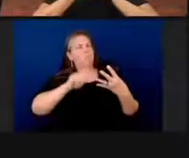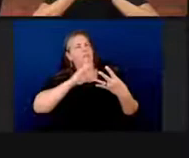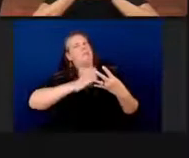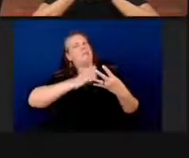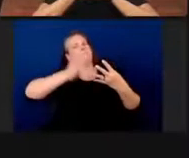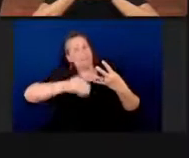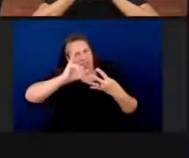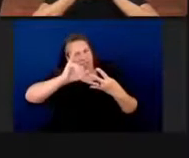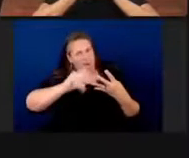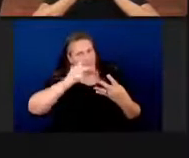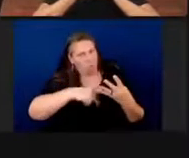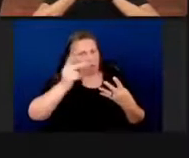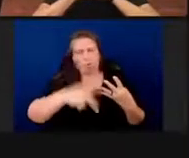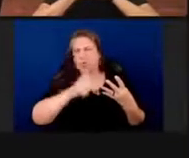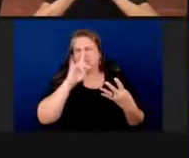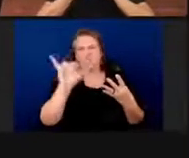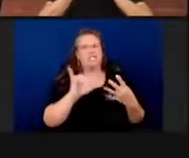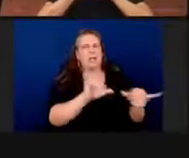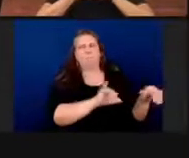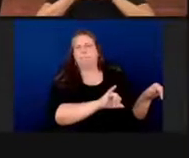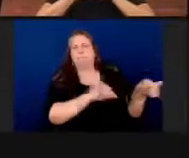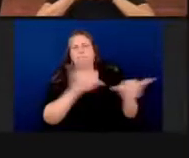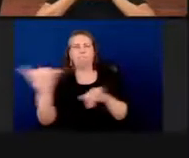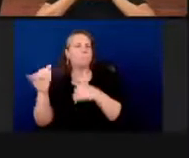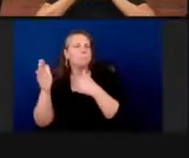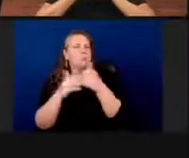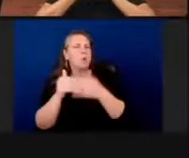kazi ya udaktari,